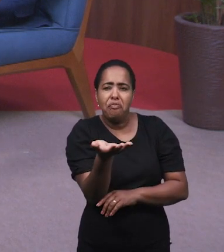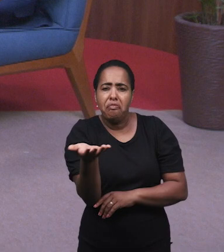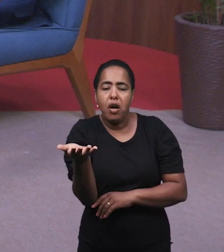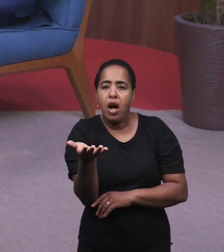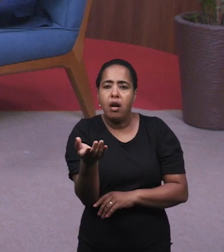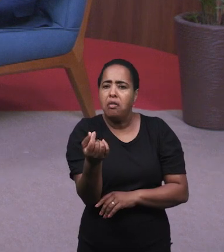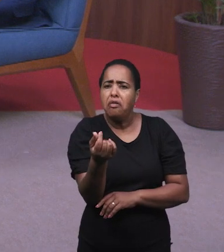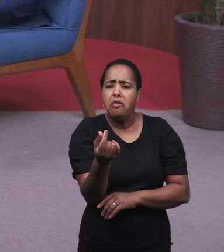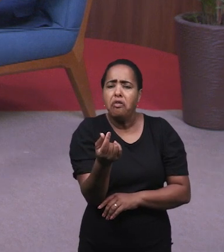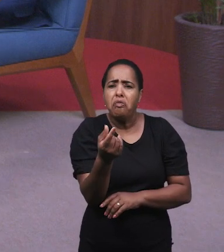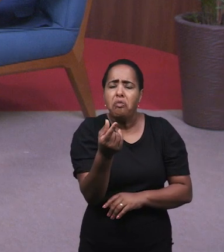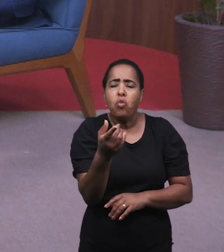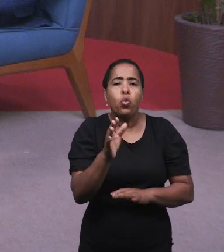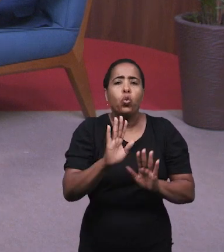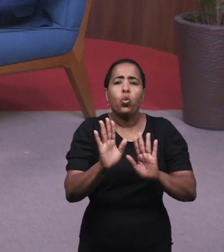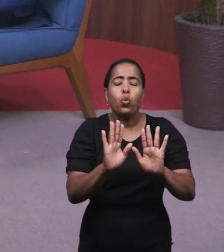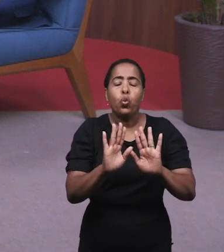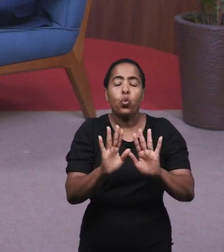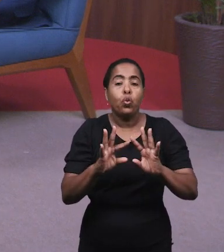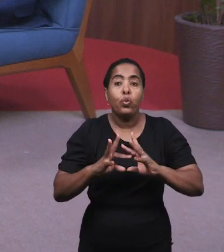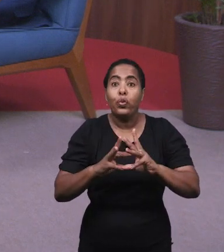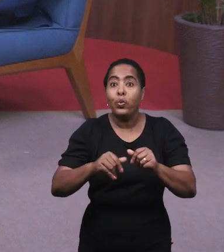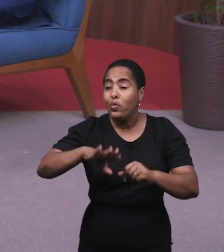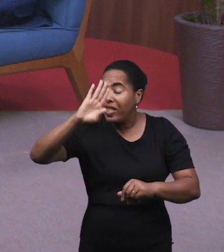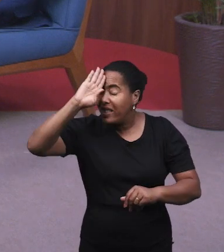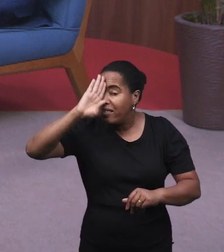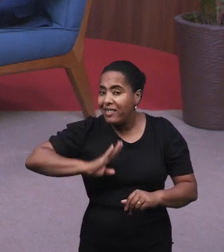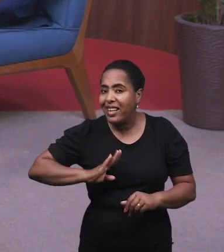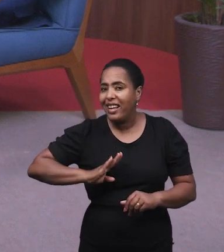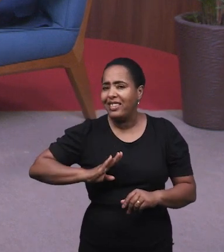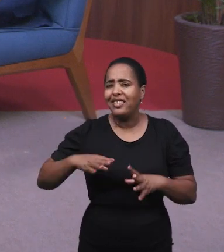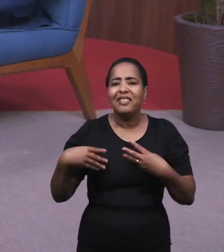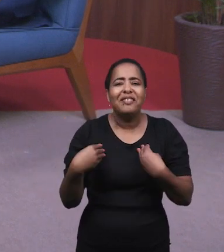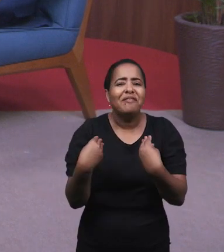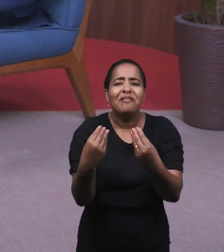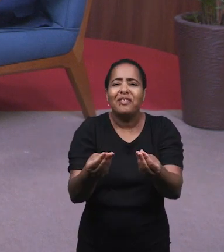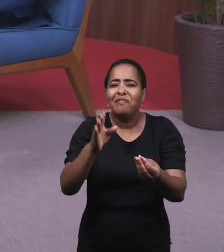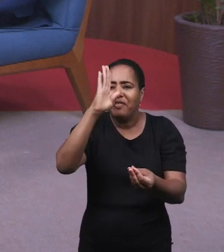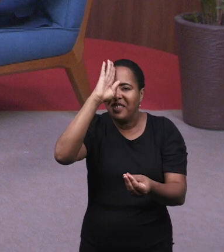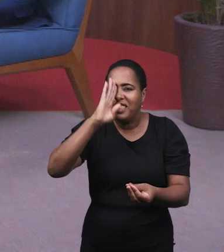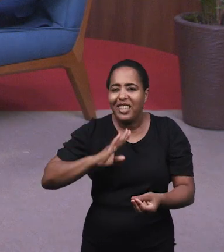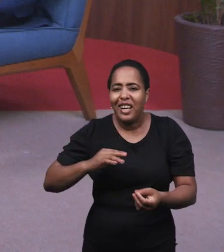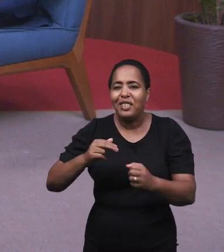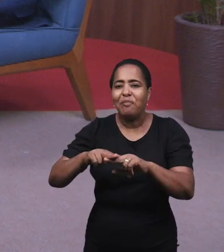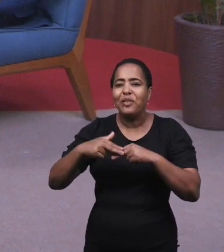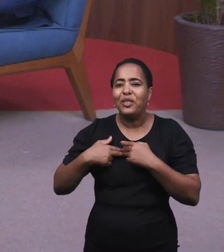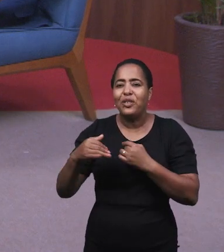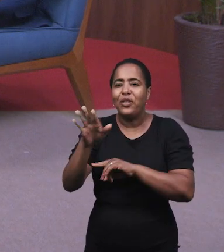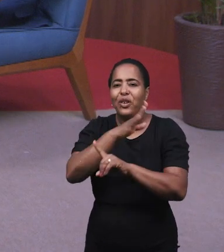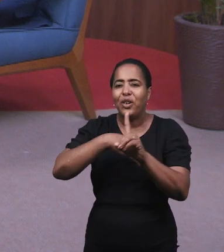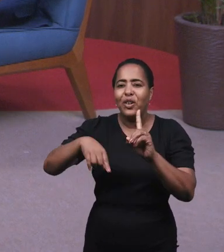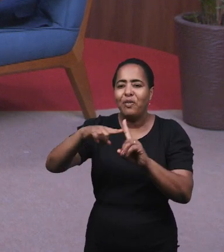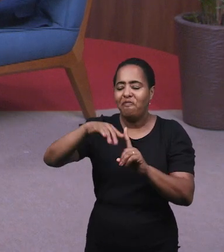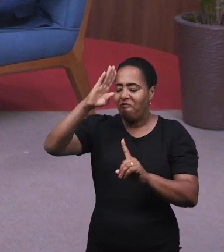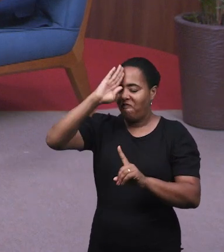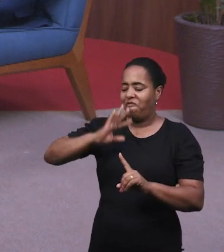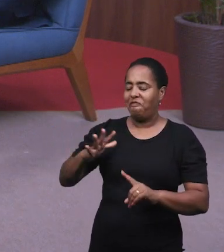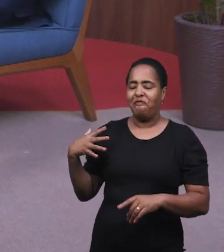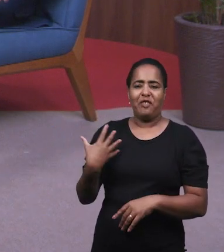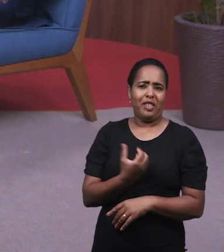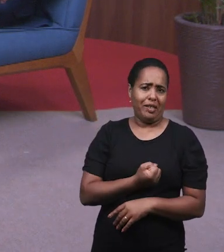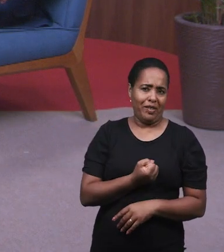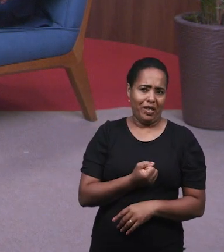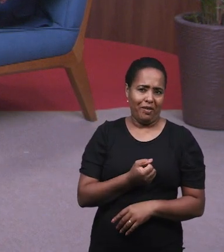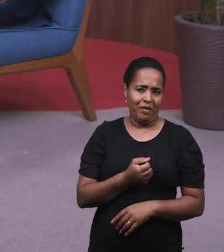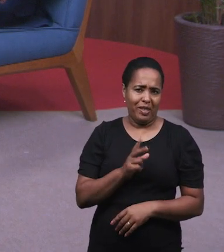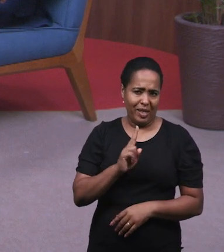offrande, aucune valeur. Tout est gratuit. Nous donnons gratuitement ce que nous avons reçu gratuitement. Appelez toujours quand